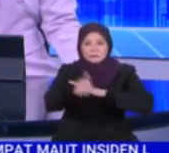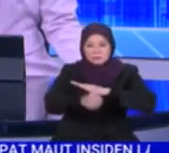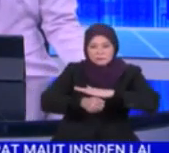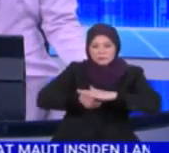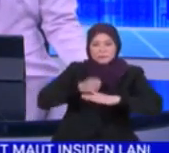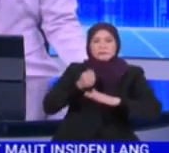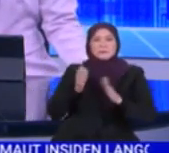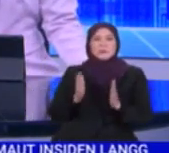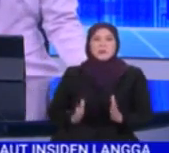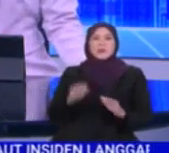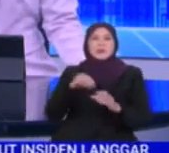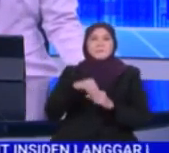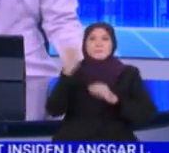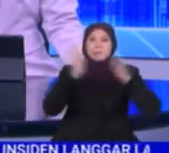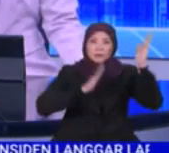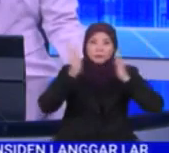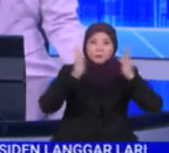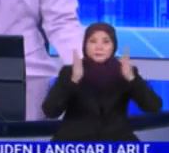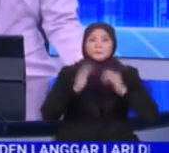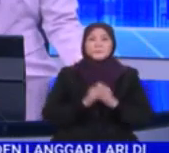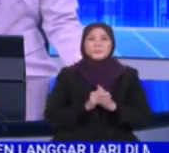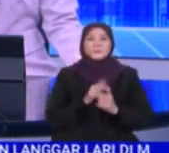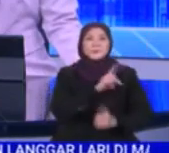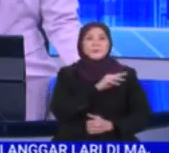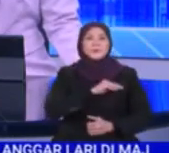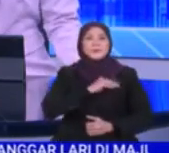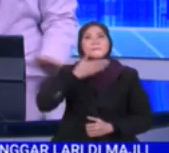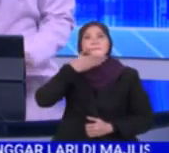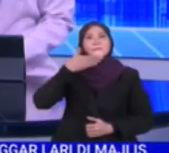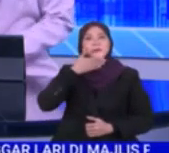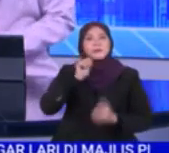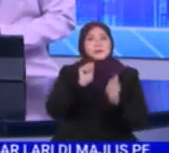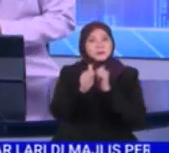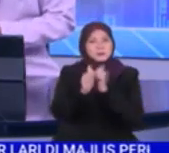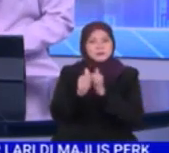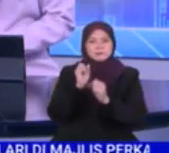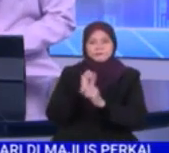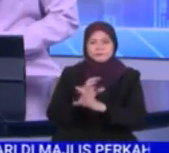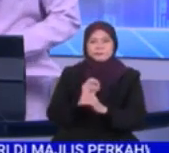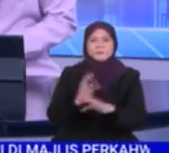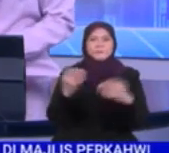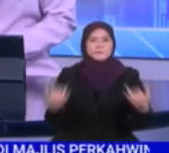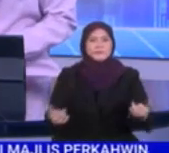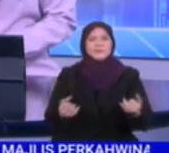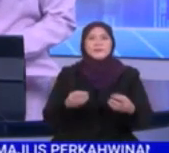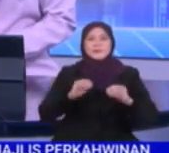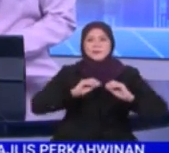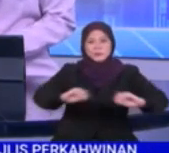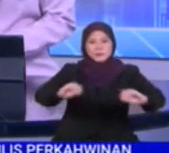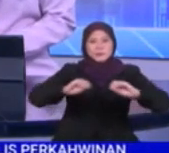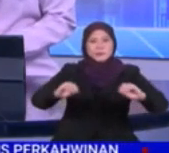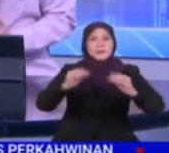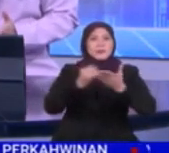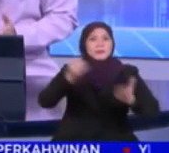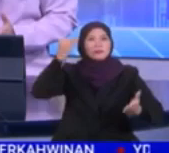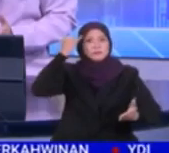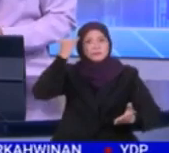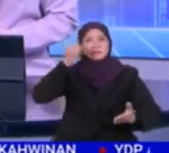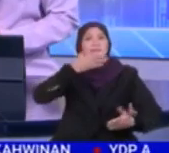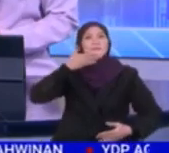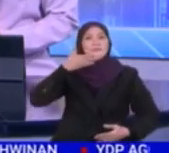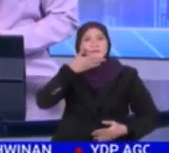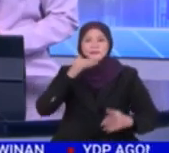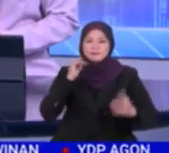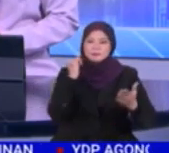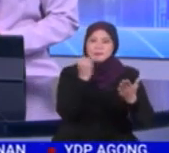penyeludupan migran di Malaysia. Justru Kementerian Belia dan Sukan berusaha meningkatkan pemahaman dan pengetahuan belia